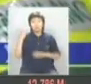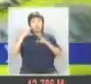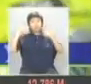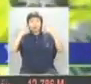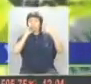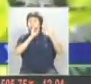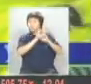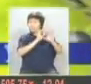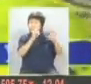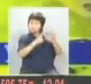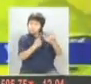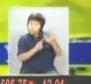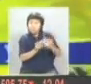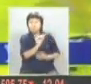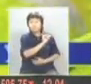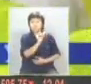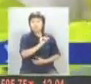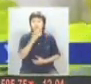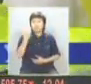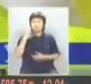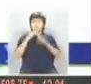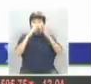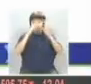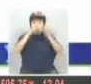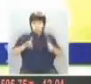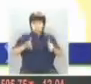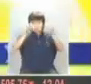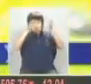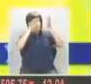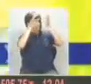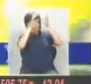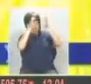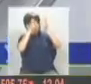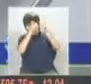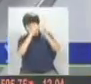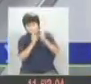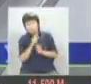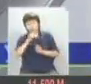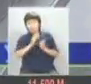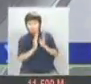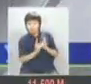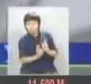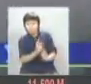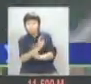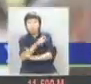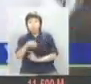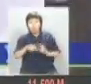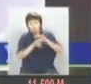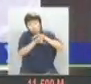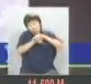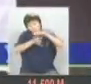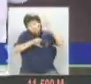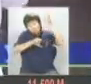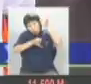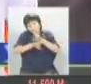ู้ตดอยู่ใต้สากอาคารที่พังทะลมลงมาอีกนบร้อยโดยจดสนกลางของแ่นดนไวอยู่นึกลงไปใต้ดินเพีง 4 กิโลเมตร